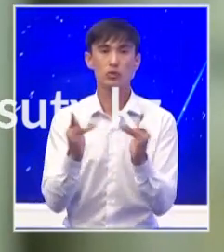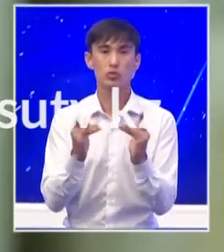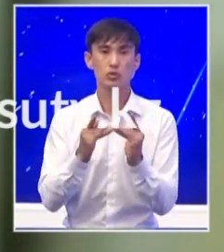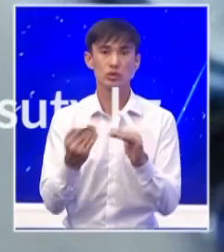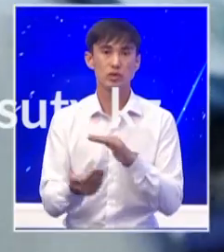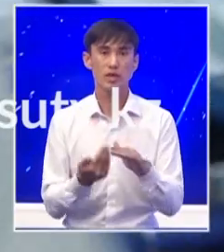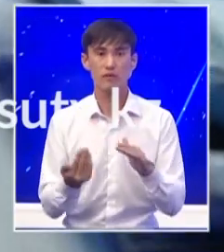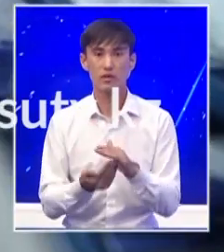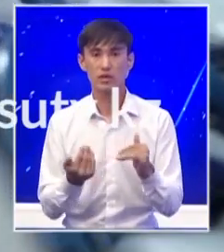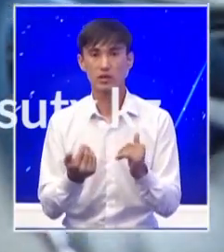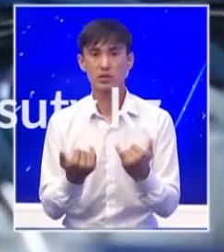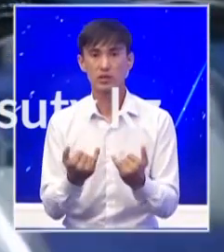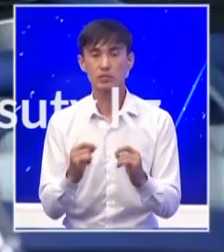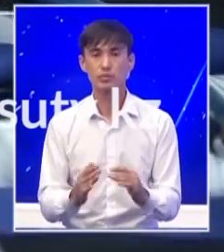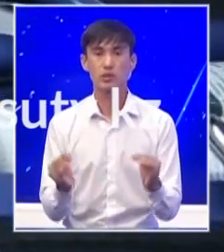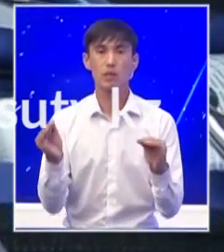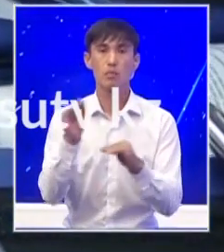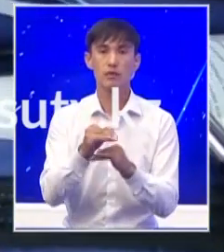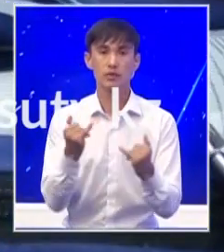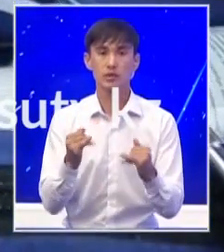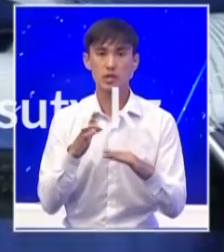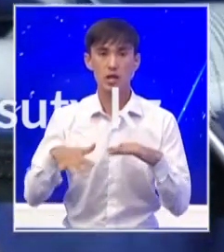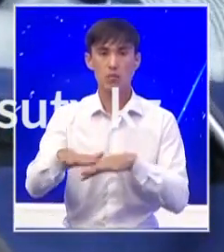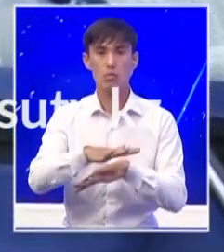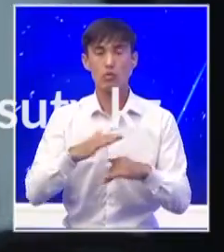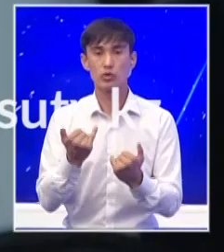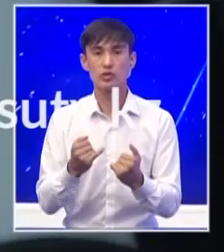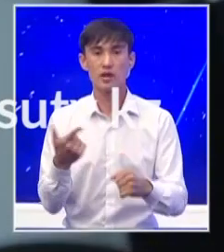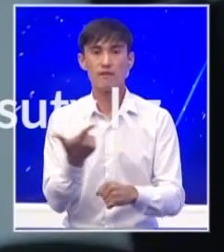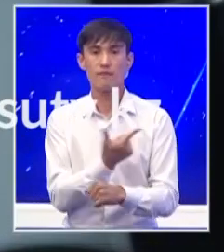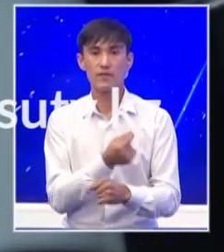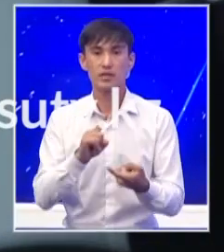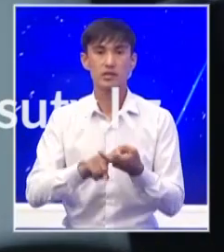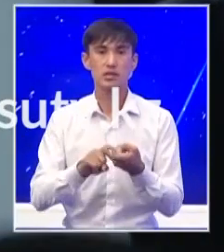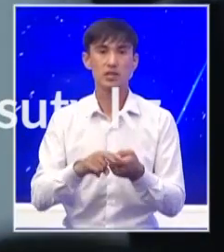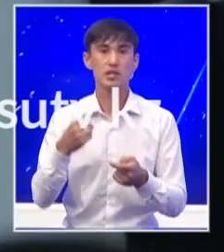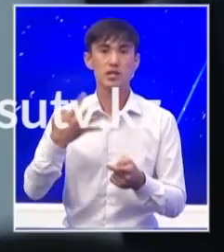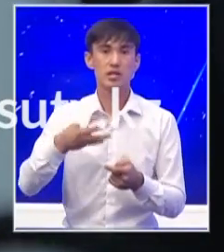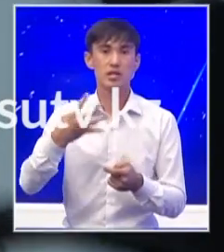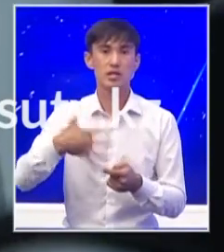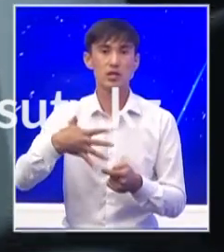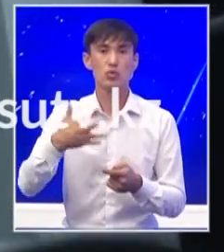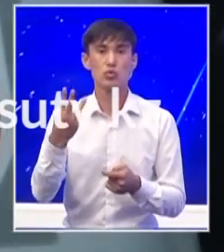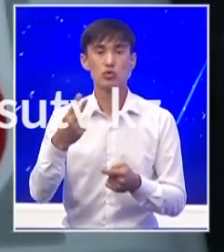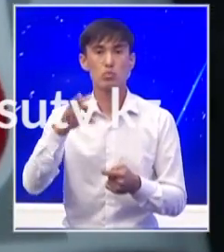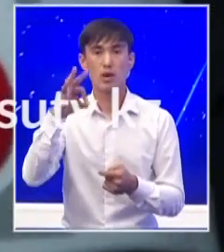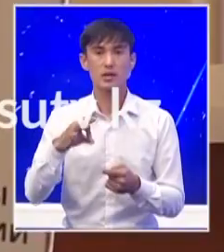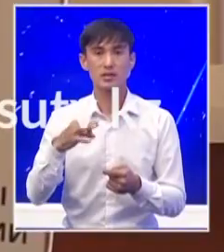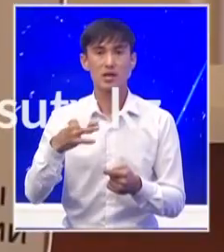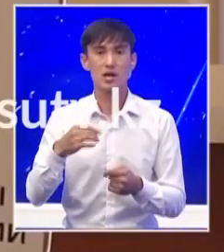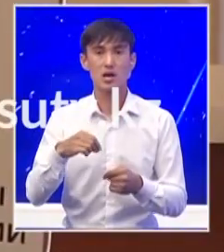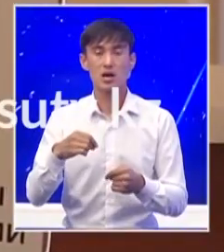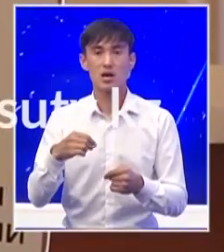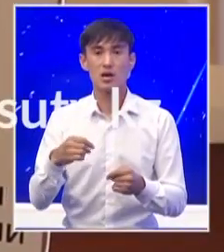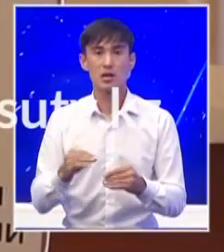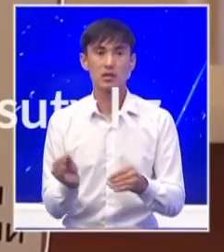санын 1,5 есеге көбейткен. Қазір ел бойынша инфекциялық аурухана төсектері 53%-ға, жансақтау бөлімдері 43%-ға